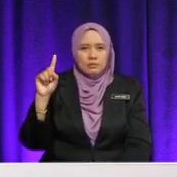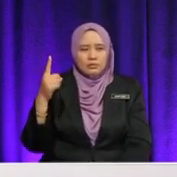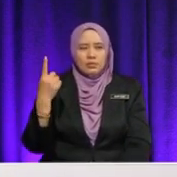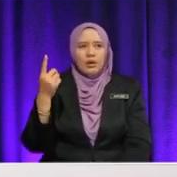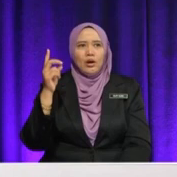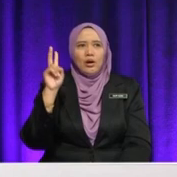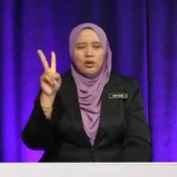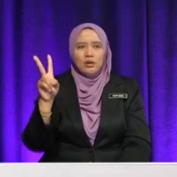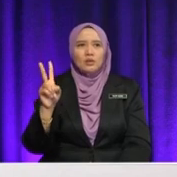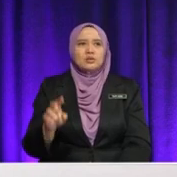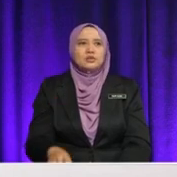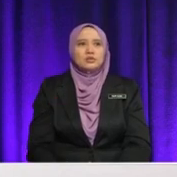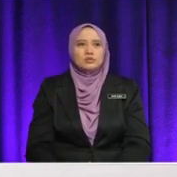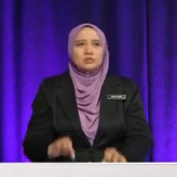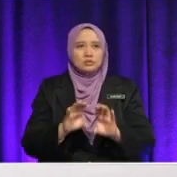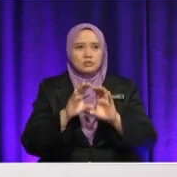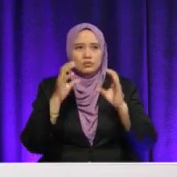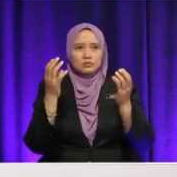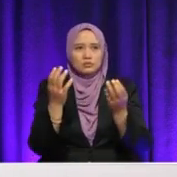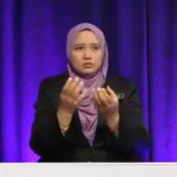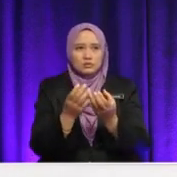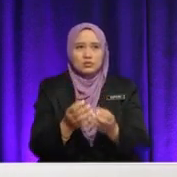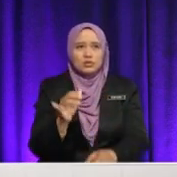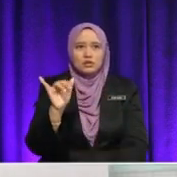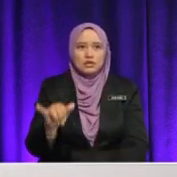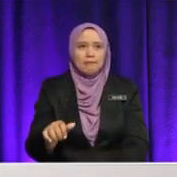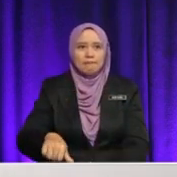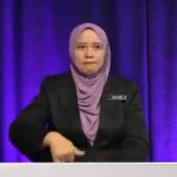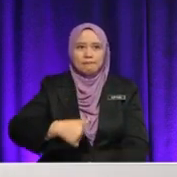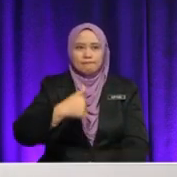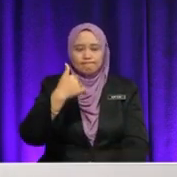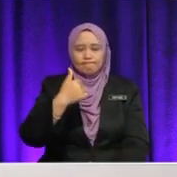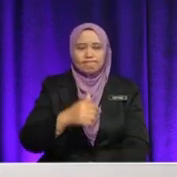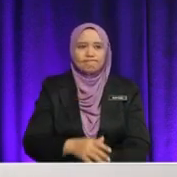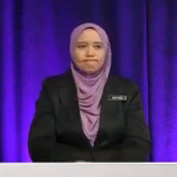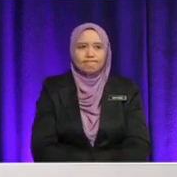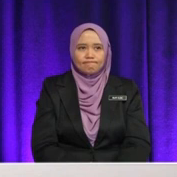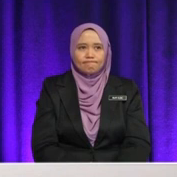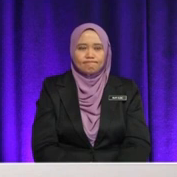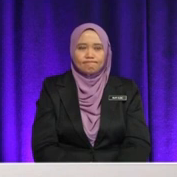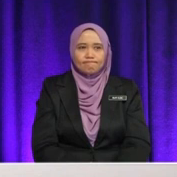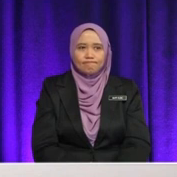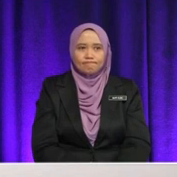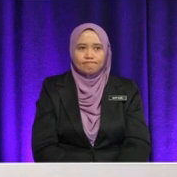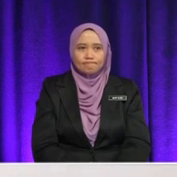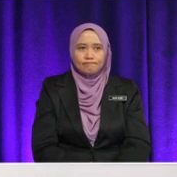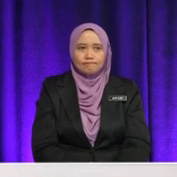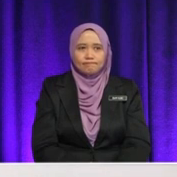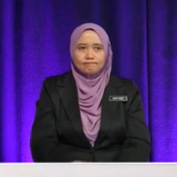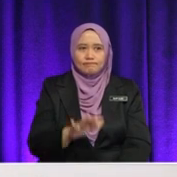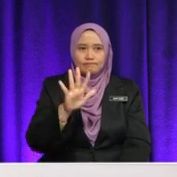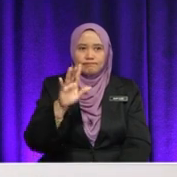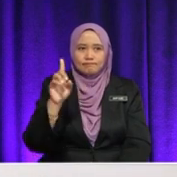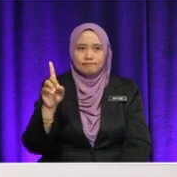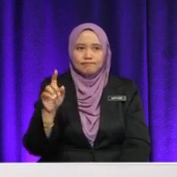party saja memenangi kursi dalam secara umum pertama lagi2 itu saja ya 51 campur